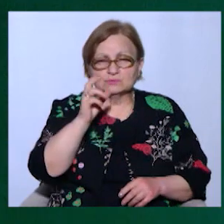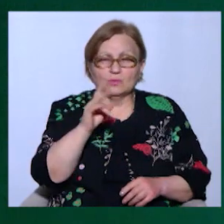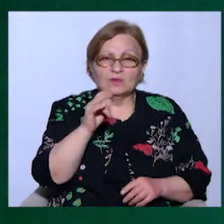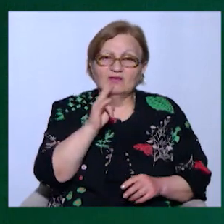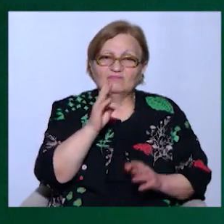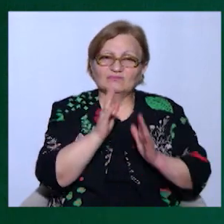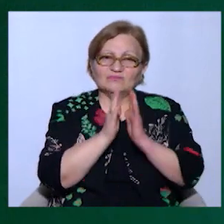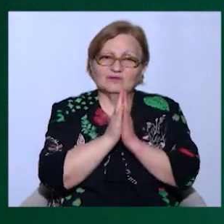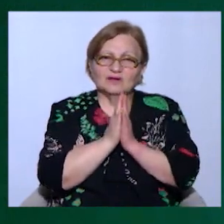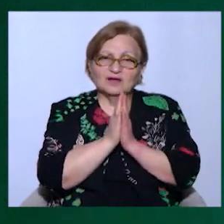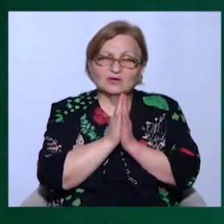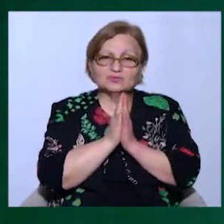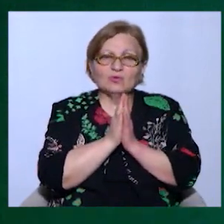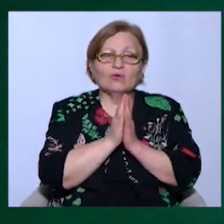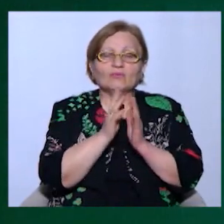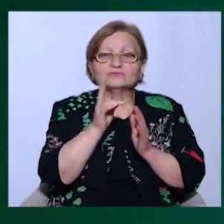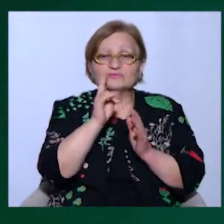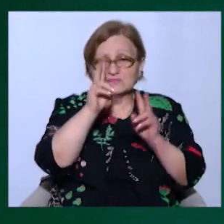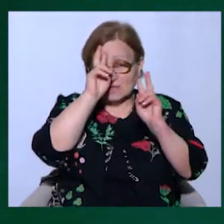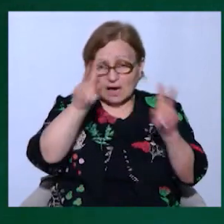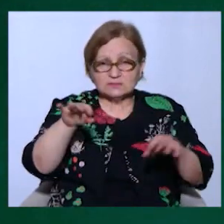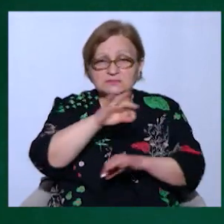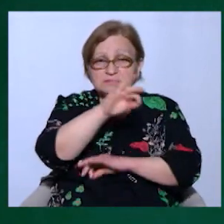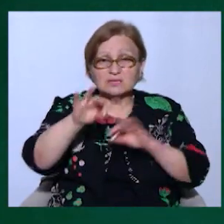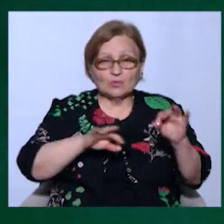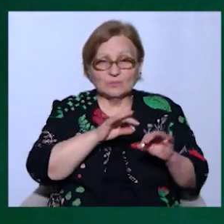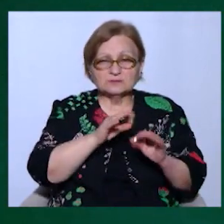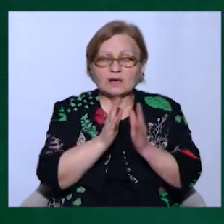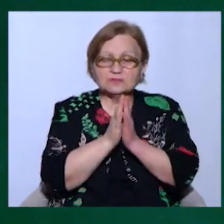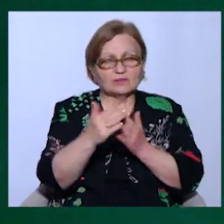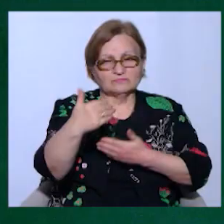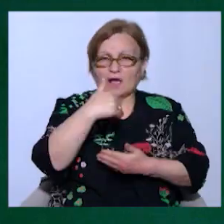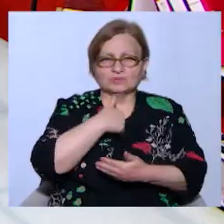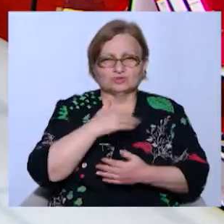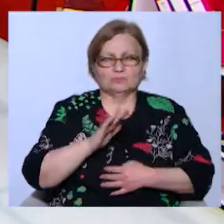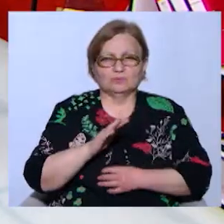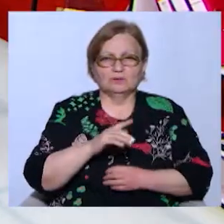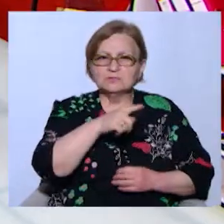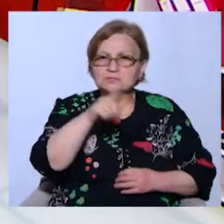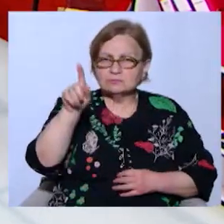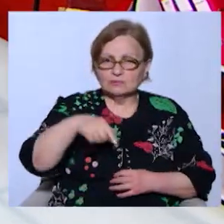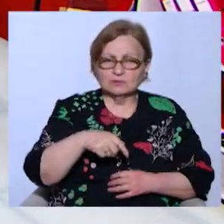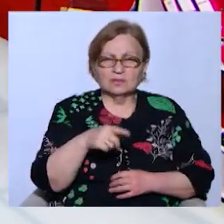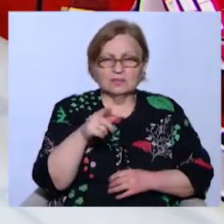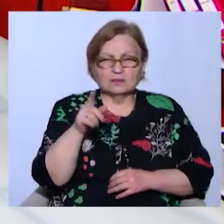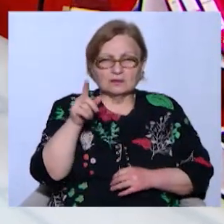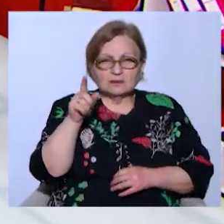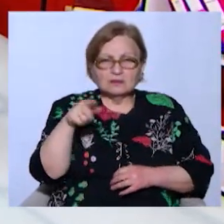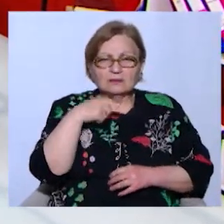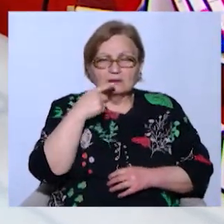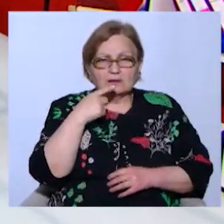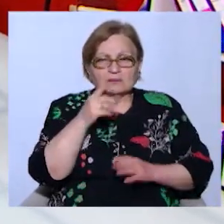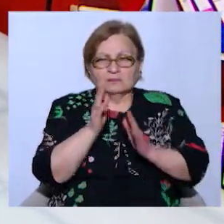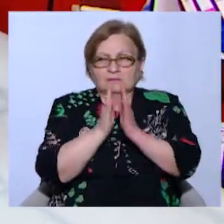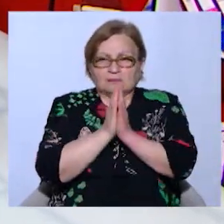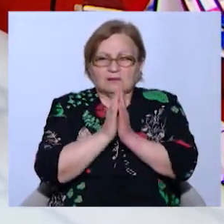იცის, აქ უნდა შემოხვათ. ხედავ რა საოცარი რამეა. აი ესეთი მოთხოვნა ჰქონდა მას, ალბათ შეუშვებდნენ, მაგრამ თხოვნა იყო, ვინც